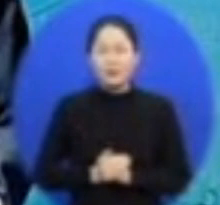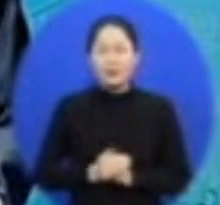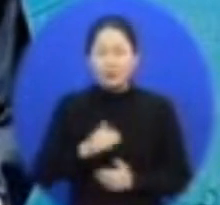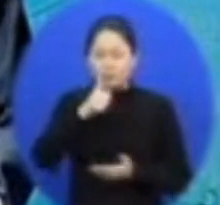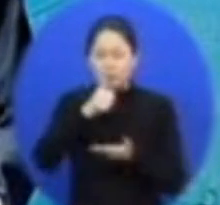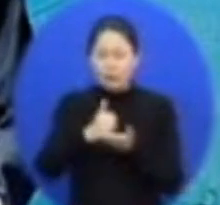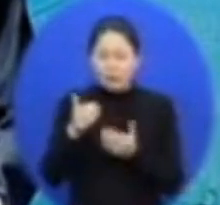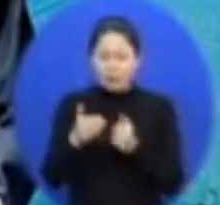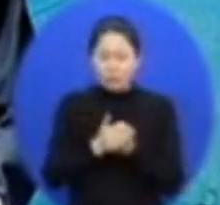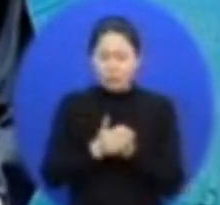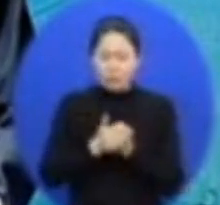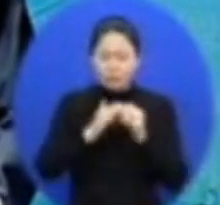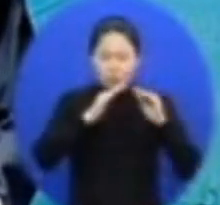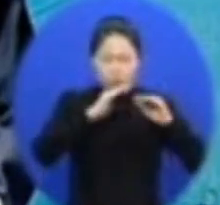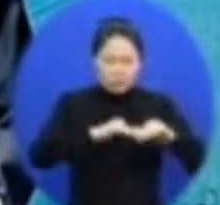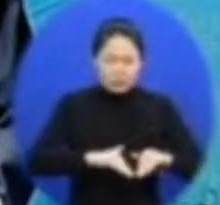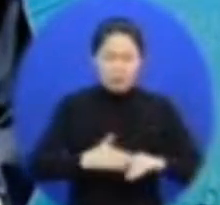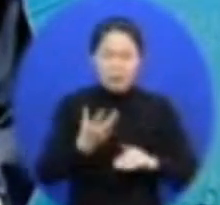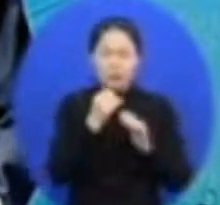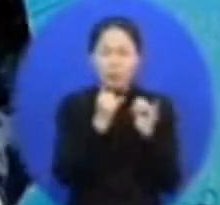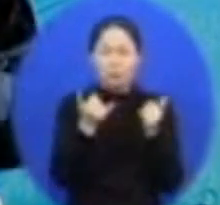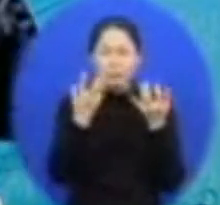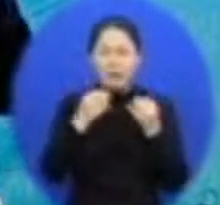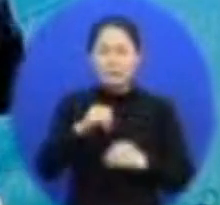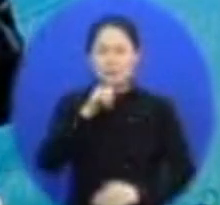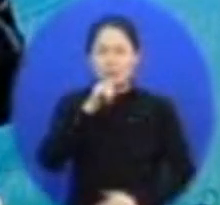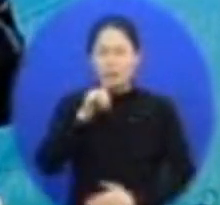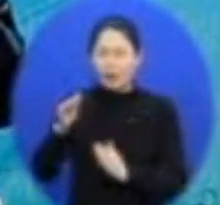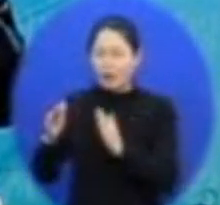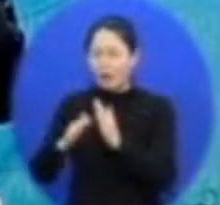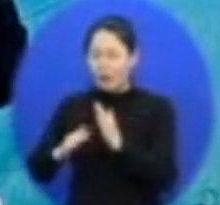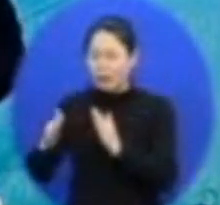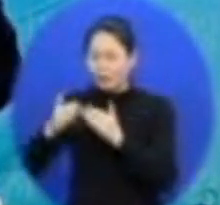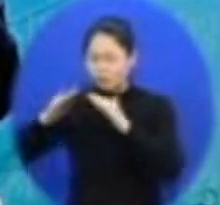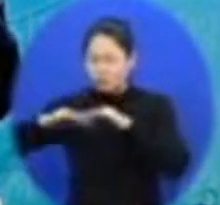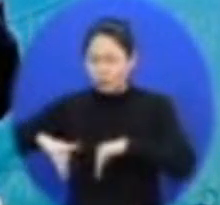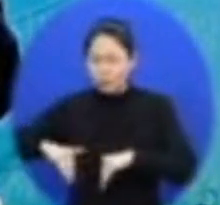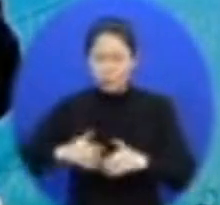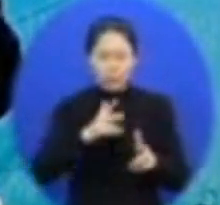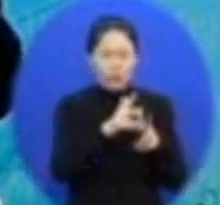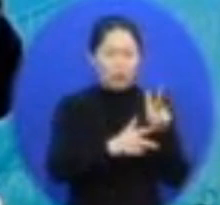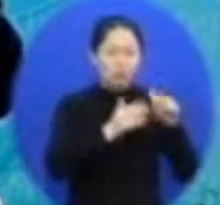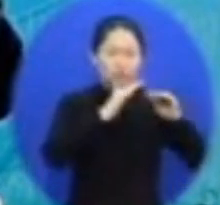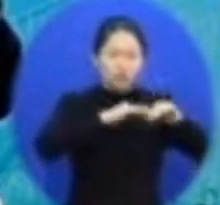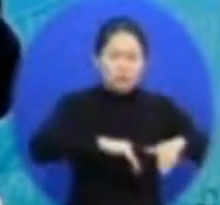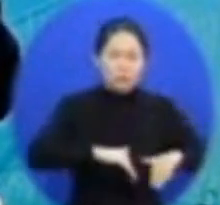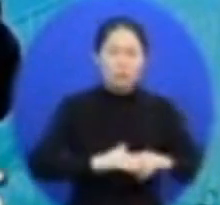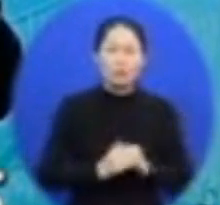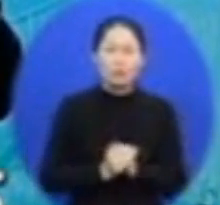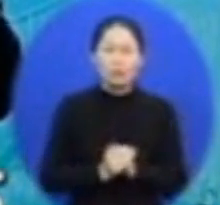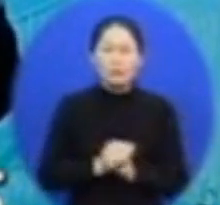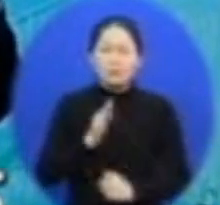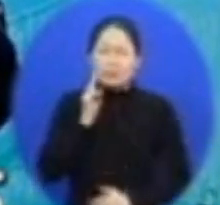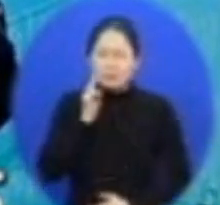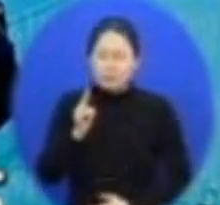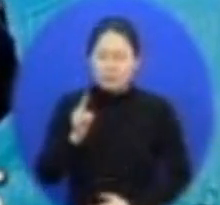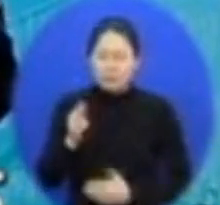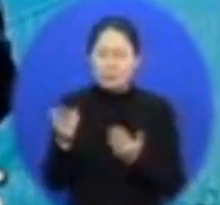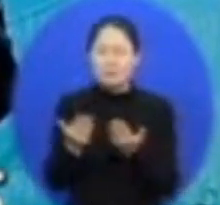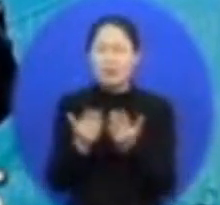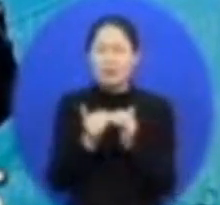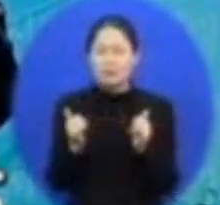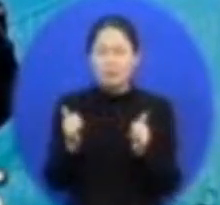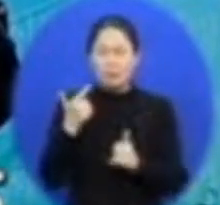죄 때문에 무너지는 성도들이 많습니다 가정도 무너지고 기업도 무너지고 심지어 사역자들